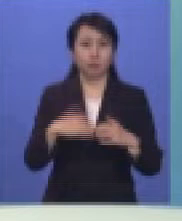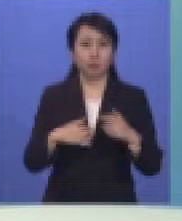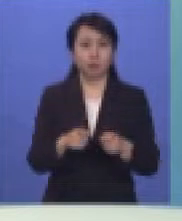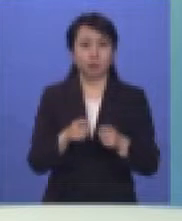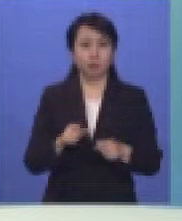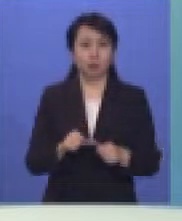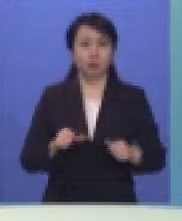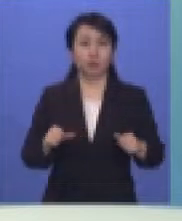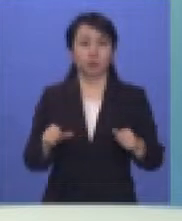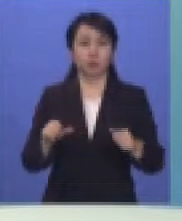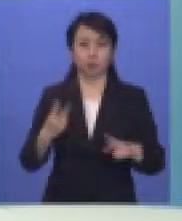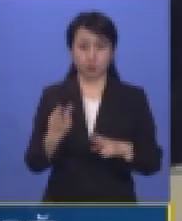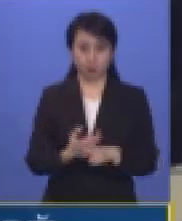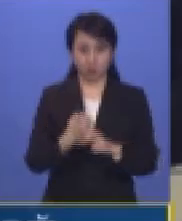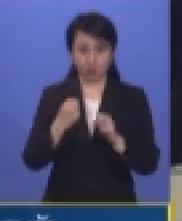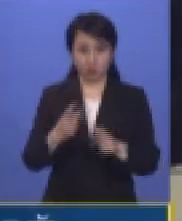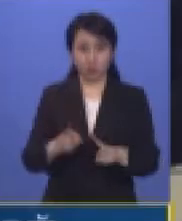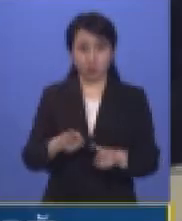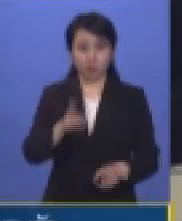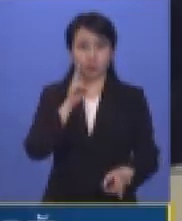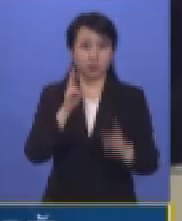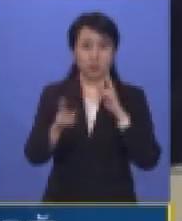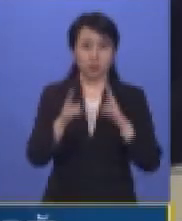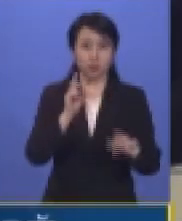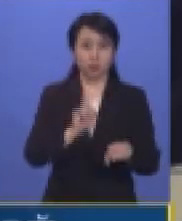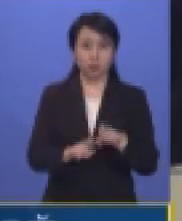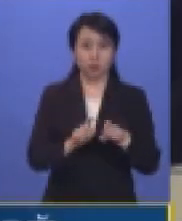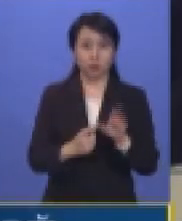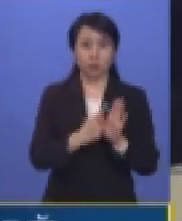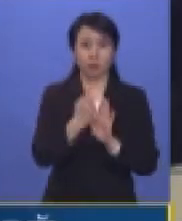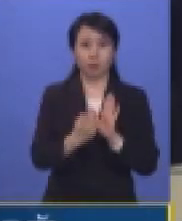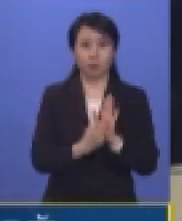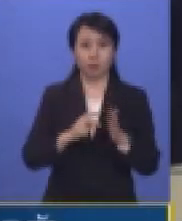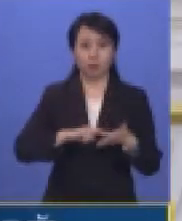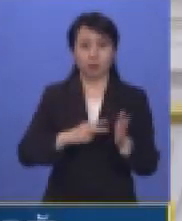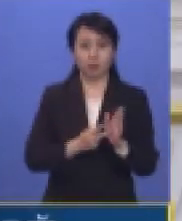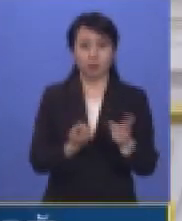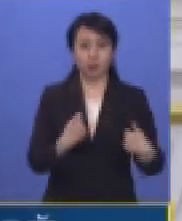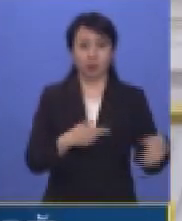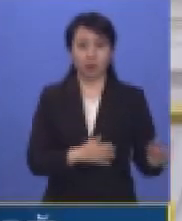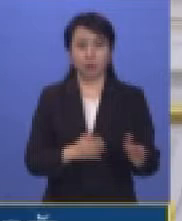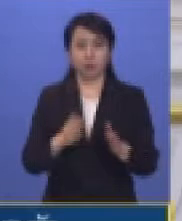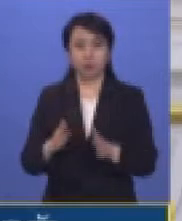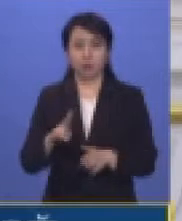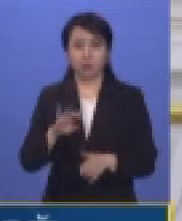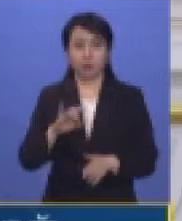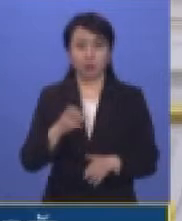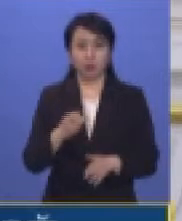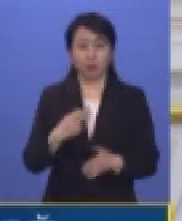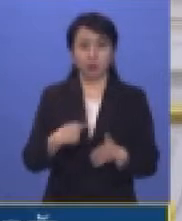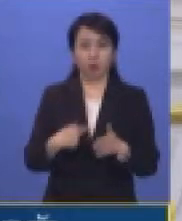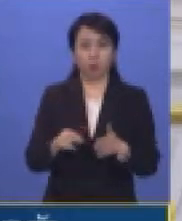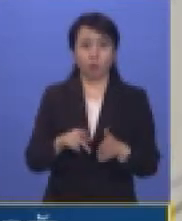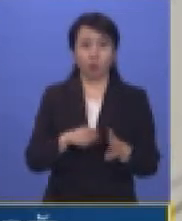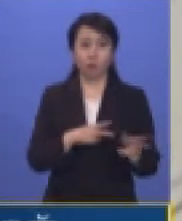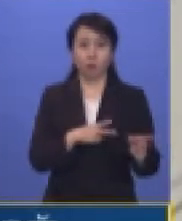заседании Межведомственной комиссии Совета безопасности. На совещании рассмотрены вопросы планирования, организации и